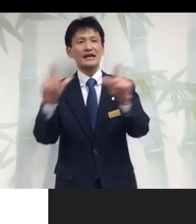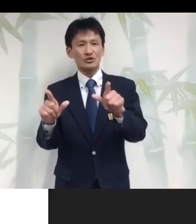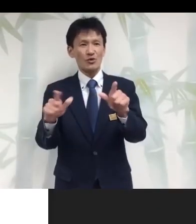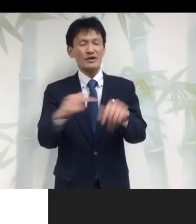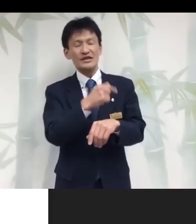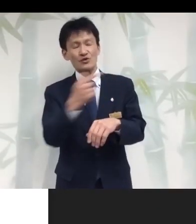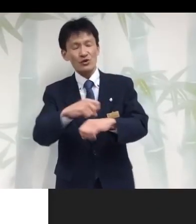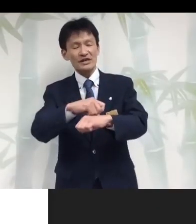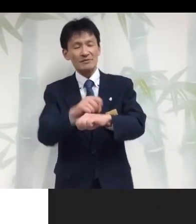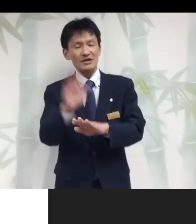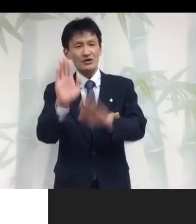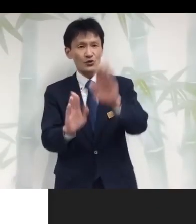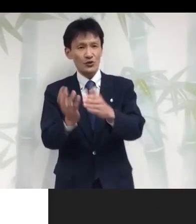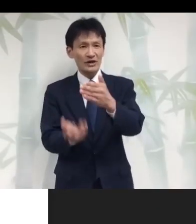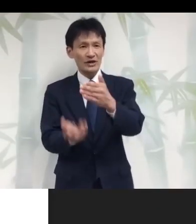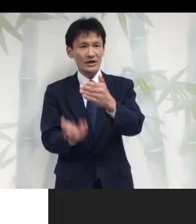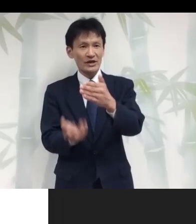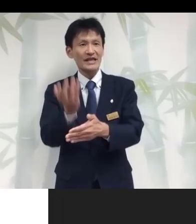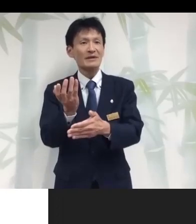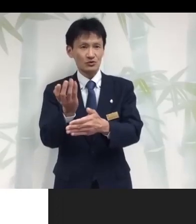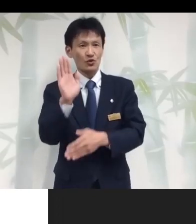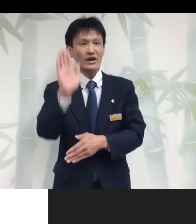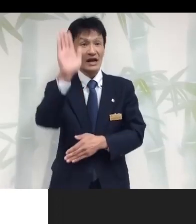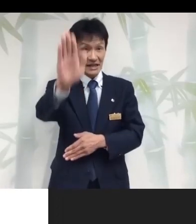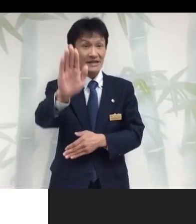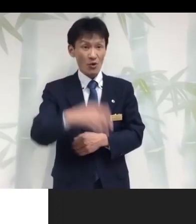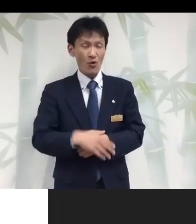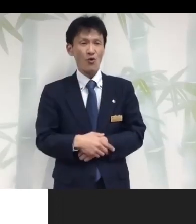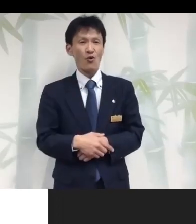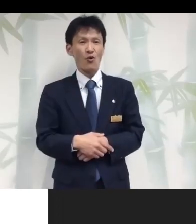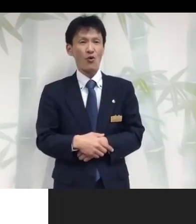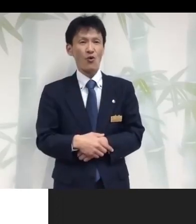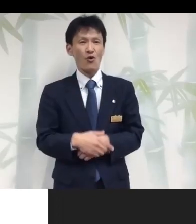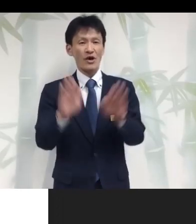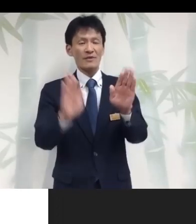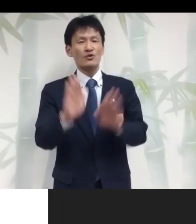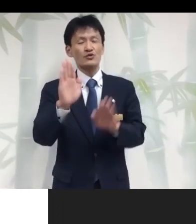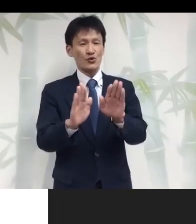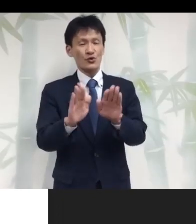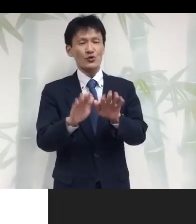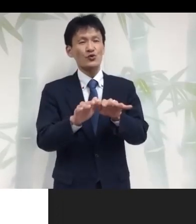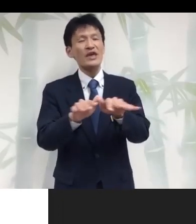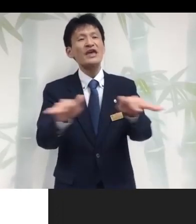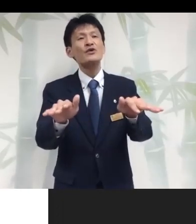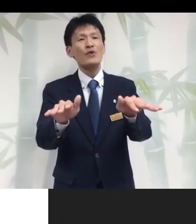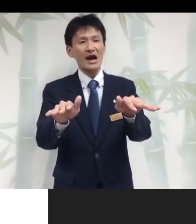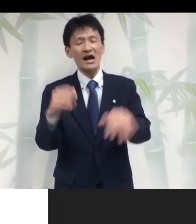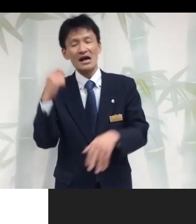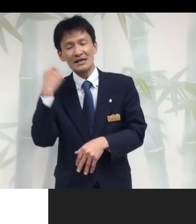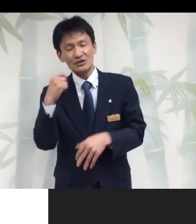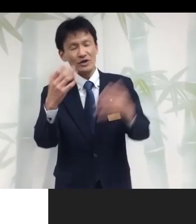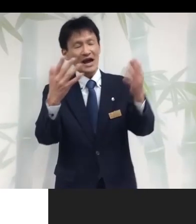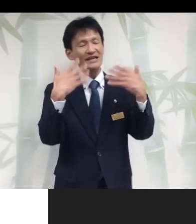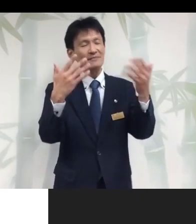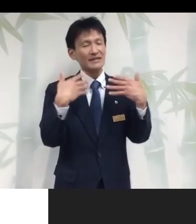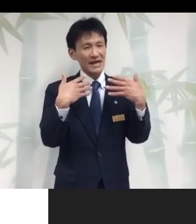が出てきますし、まあ、これから先もですね、今の状況の影響が、夏や秋まで、長引い